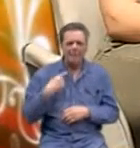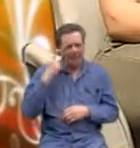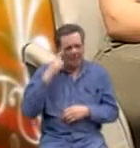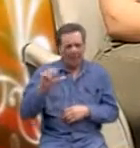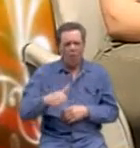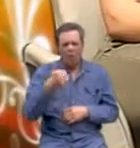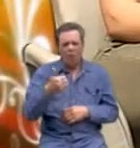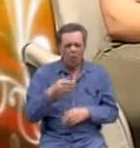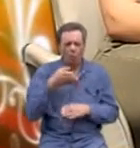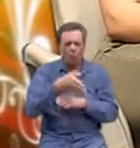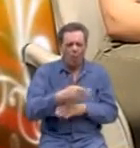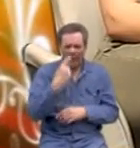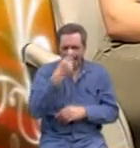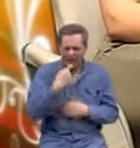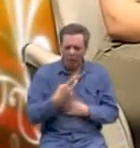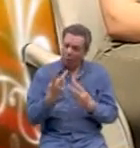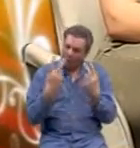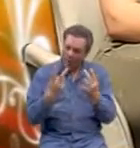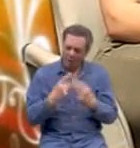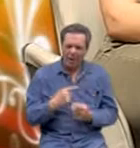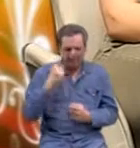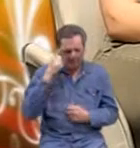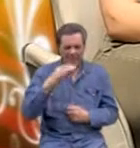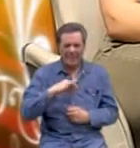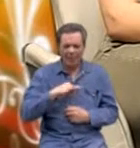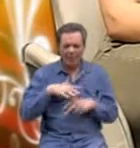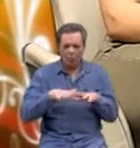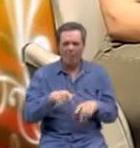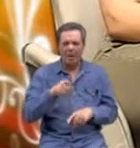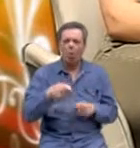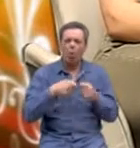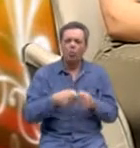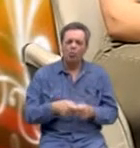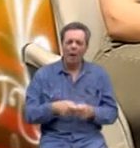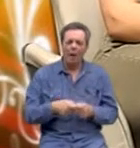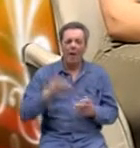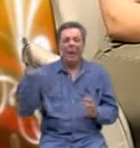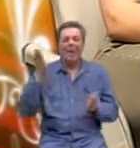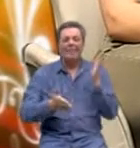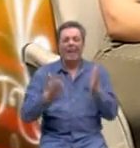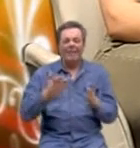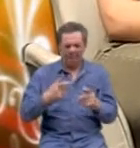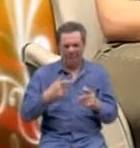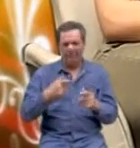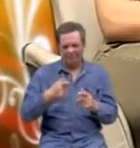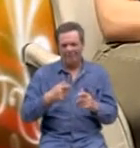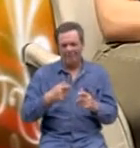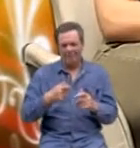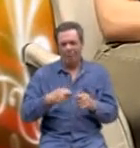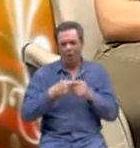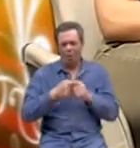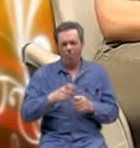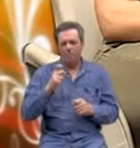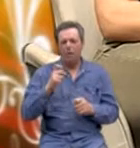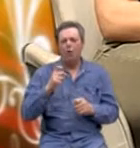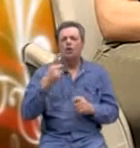jednog sudionika za nedjelju koji je jako bitan i mislim da je zanimljiv ljudima. To je udruga Taekwondo klubu Vitić Igra. Oni su zadnje vrijeme puno